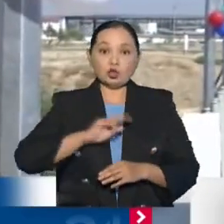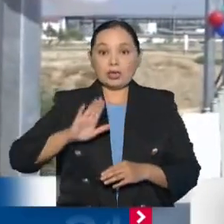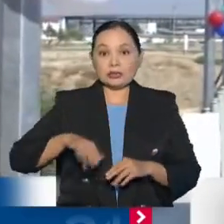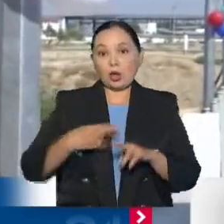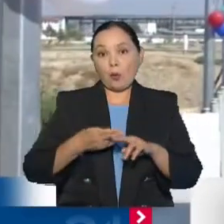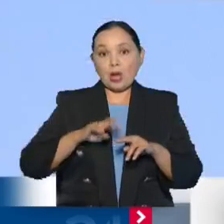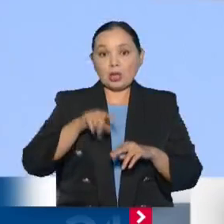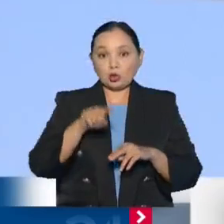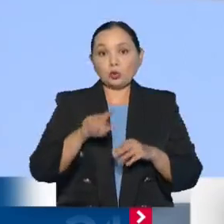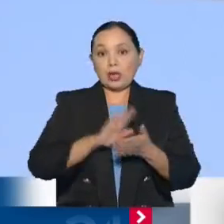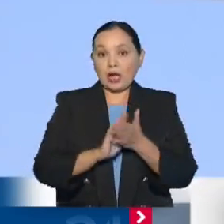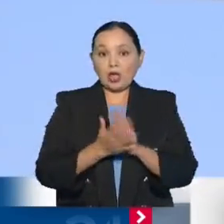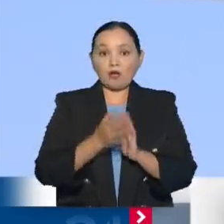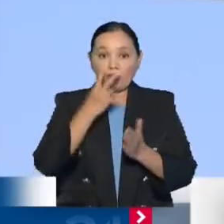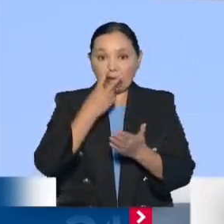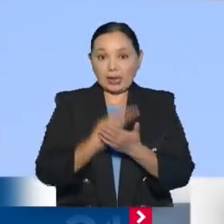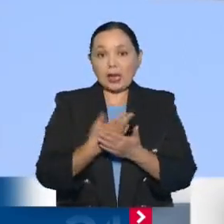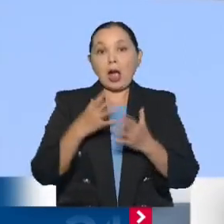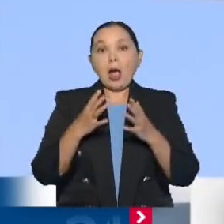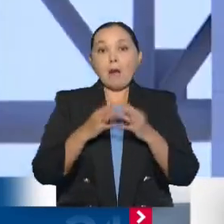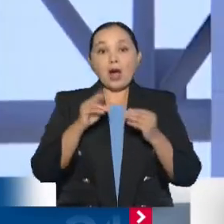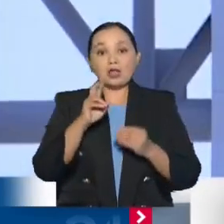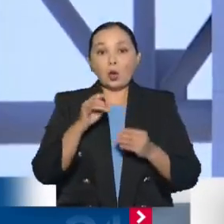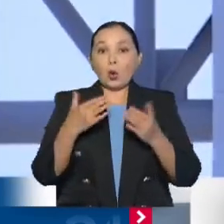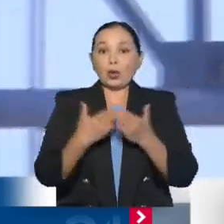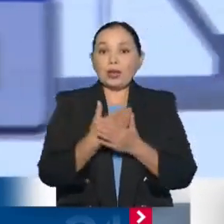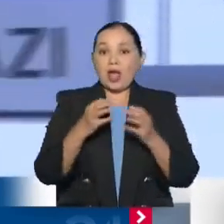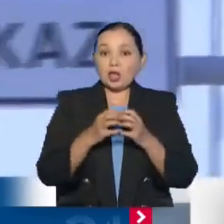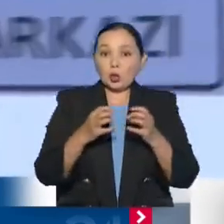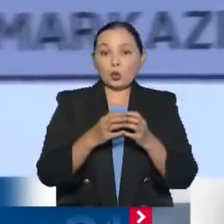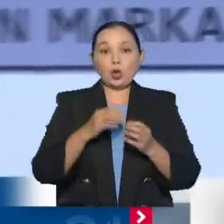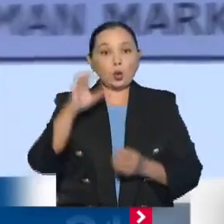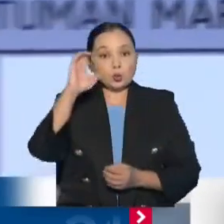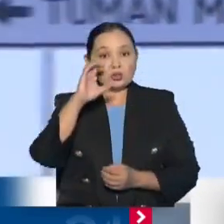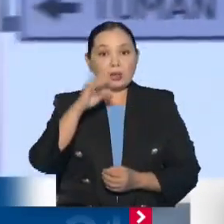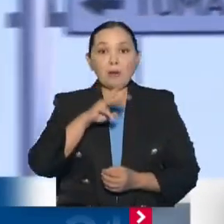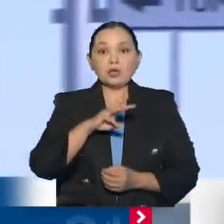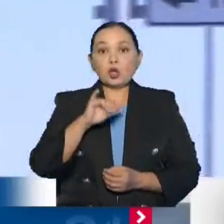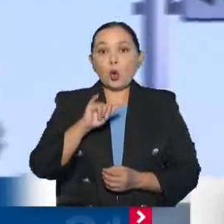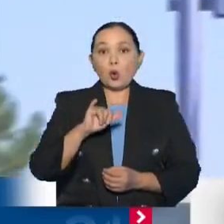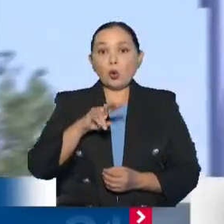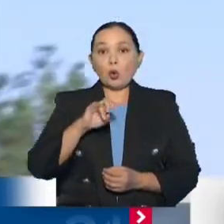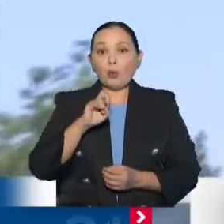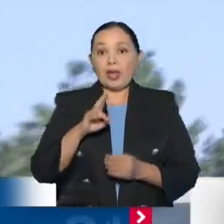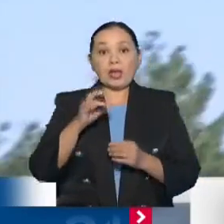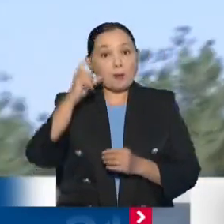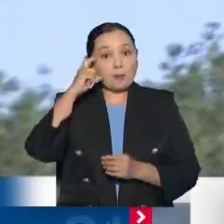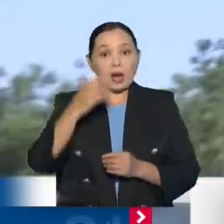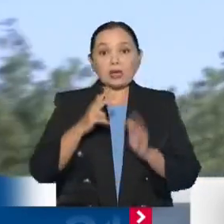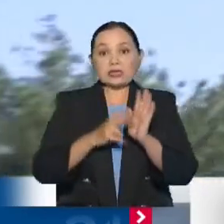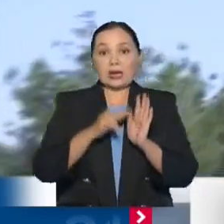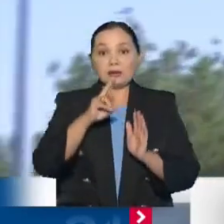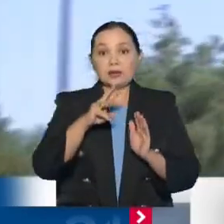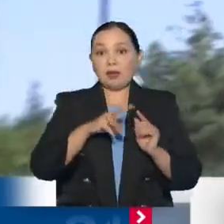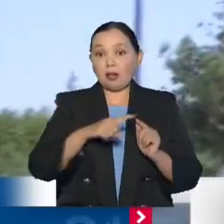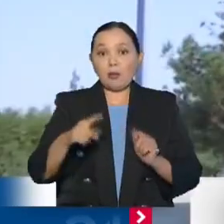shunday qiyofaga kirdi. Shuningdek, tumanning Paxtakor, Yangi yo'l, Qorovultepa, O'zbekiston, Qalqonota, Mirzo Ulug'bek hallardan o'tuvchi uzunligi 8 kilometr